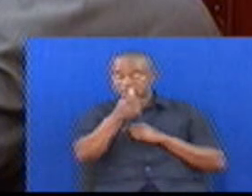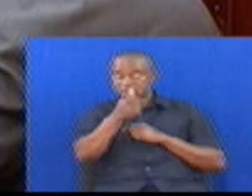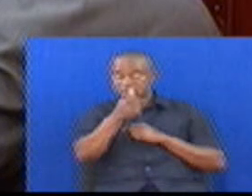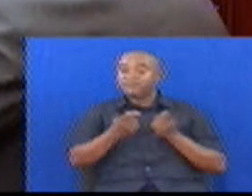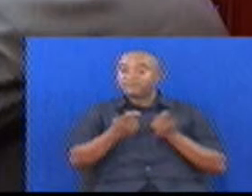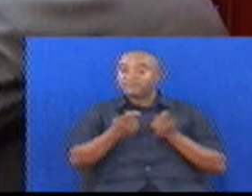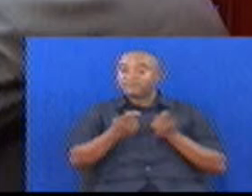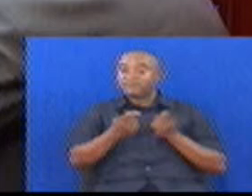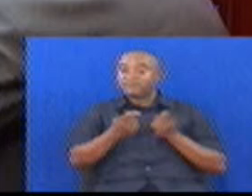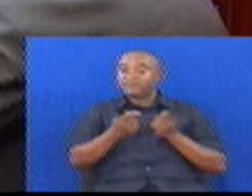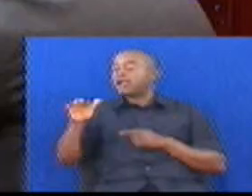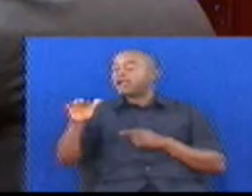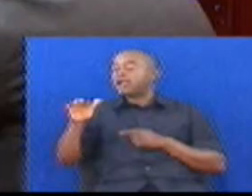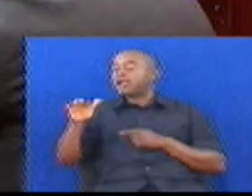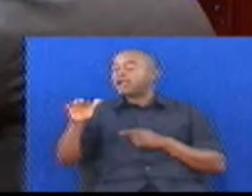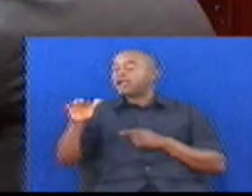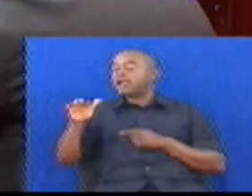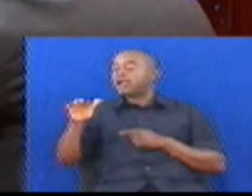kaya